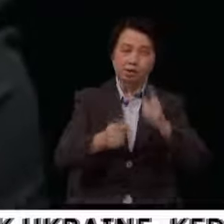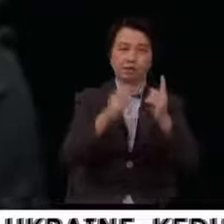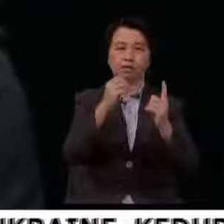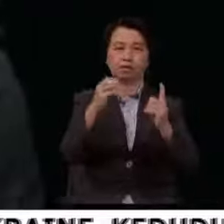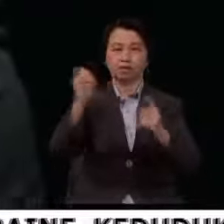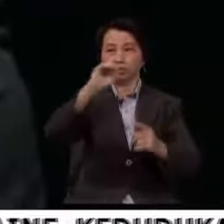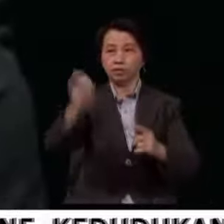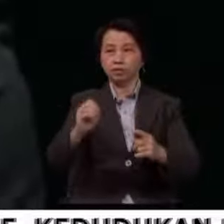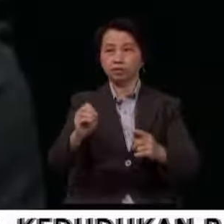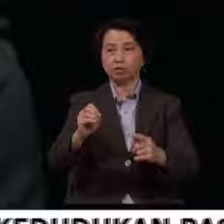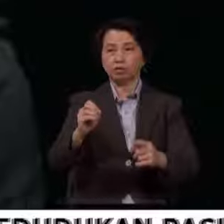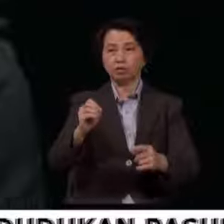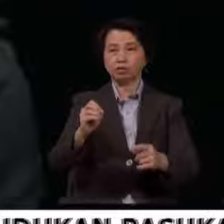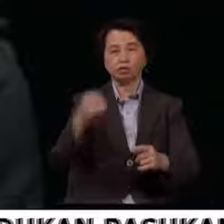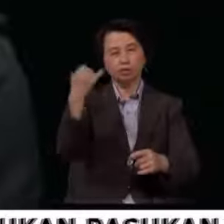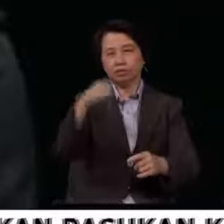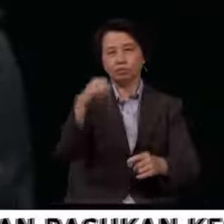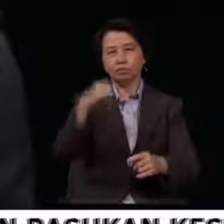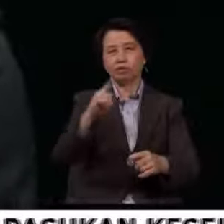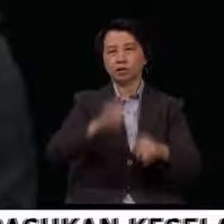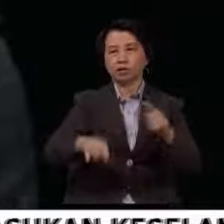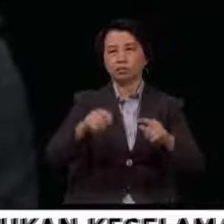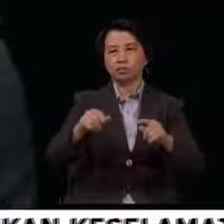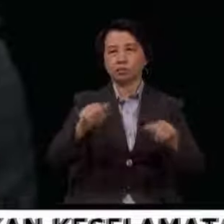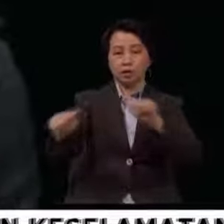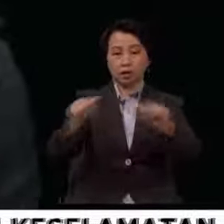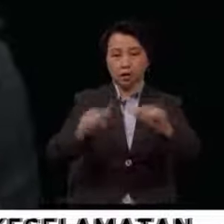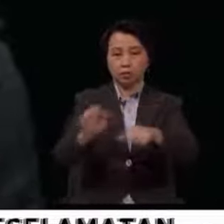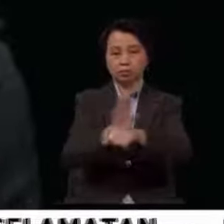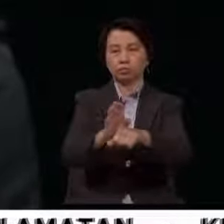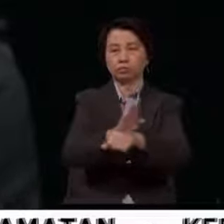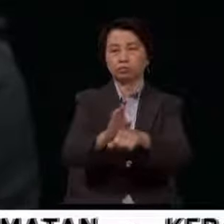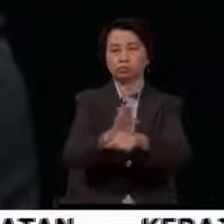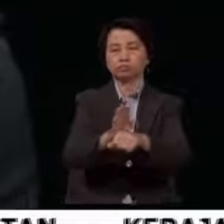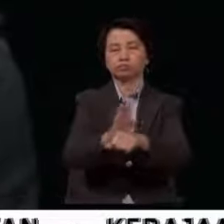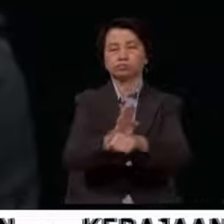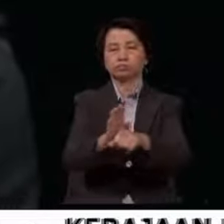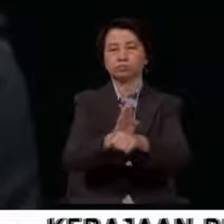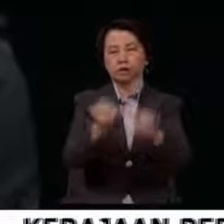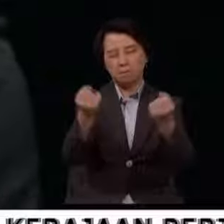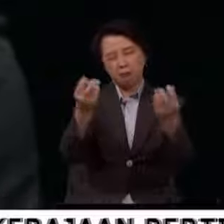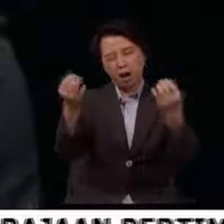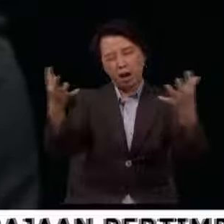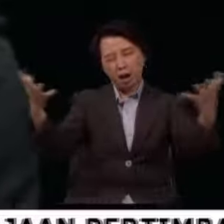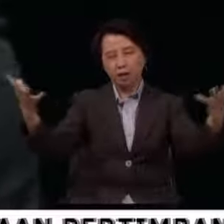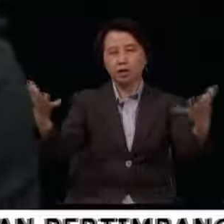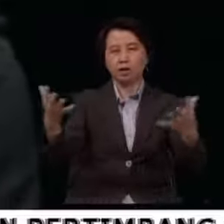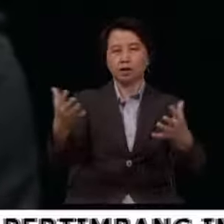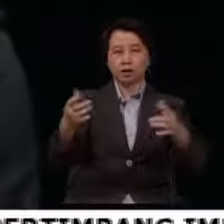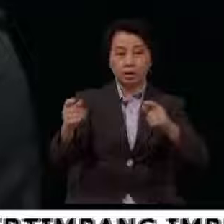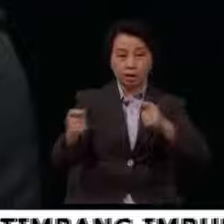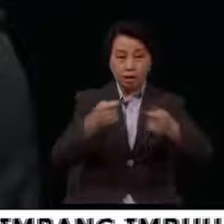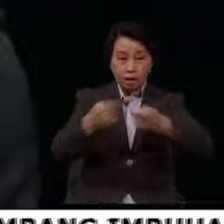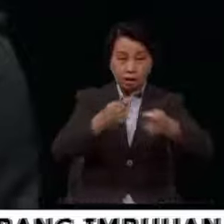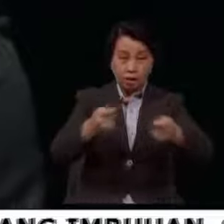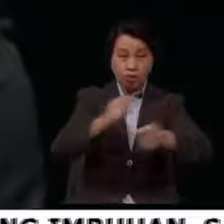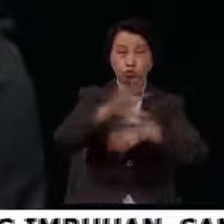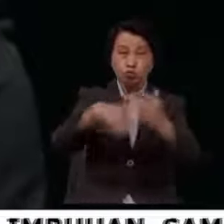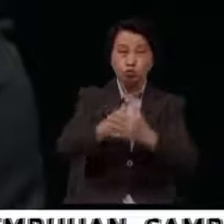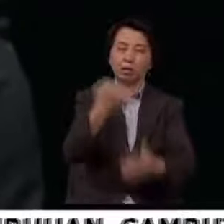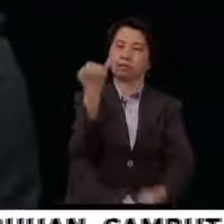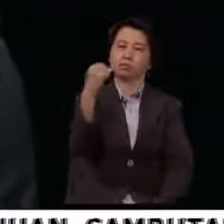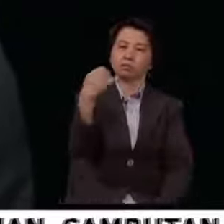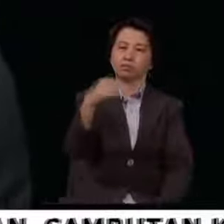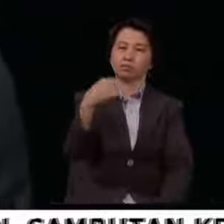semua ataupun kesemua barangan dan lokasi he lebih adalah ha fakta-fakta